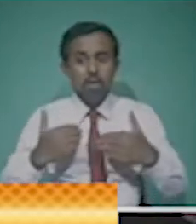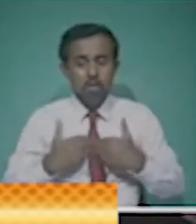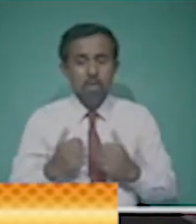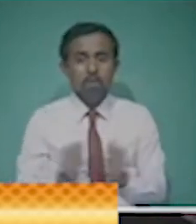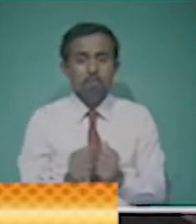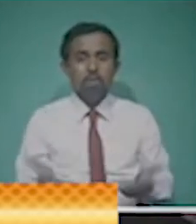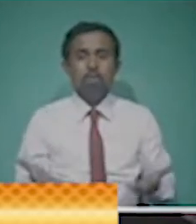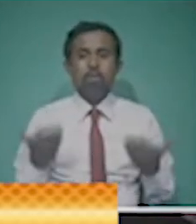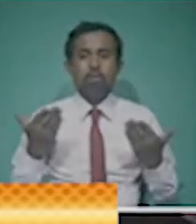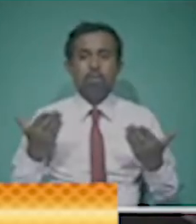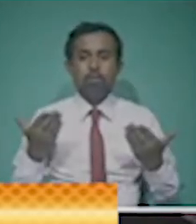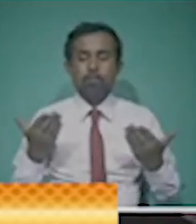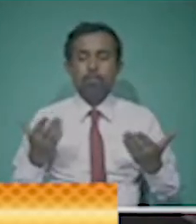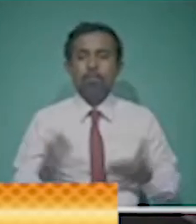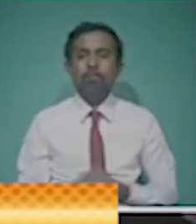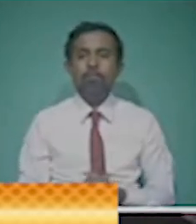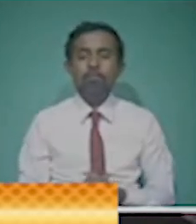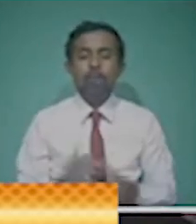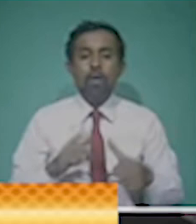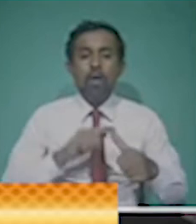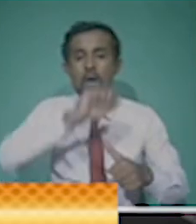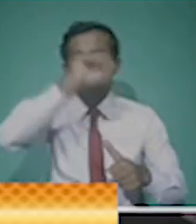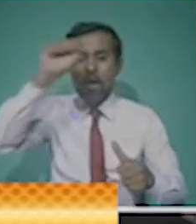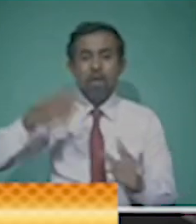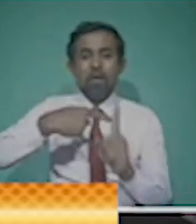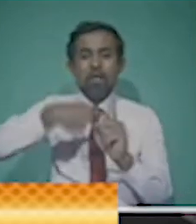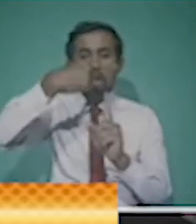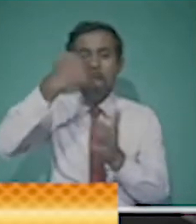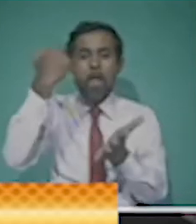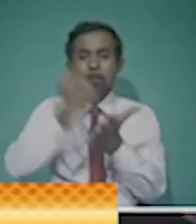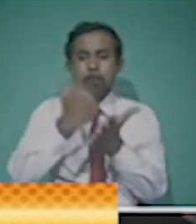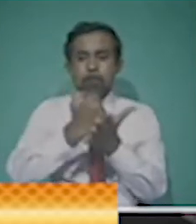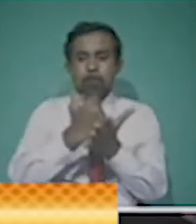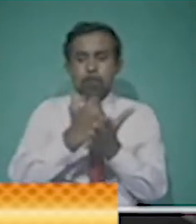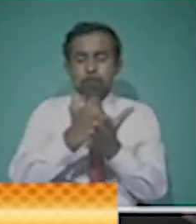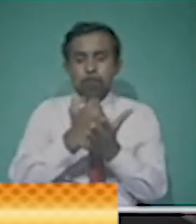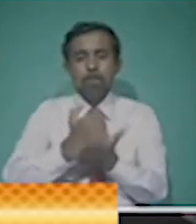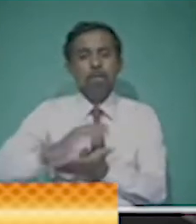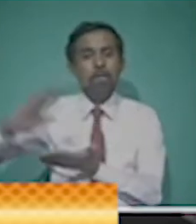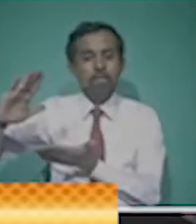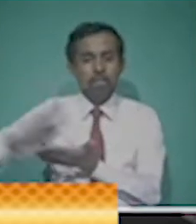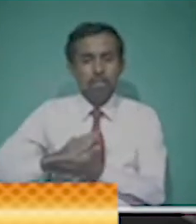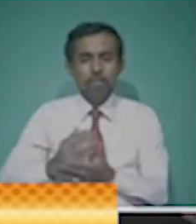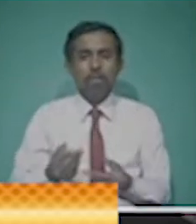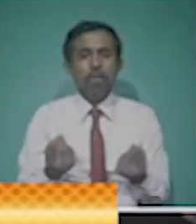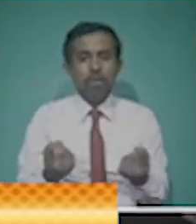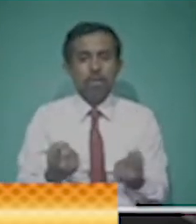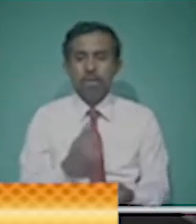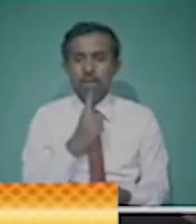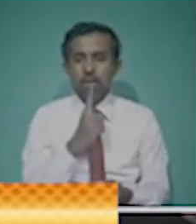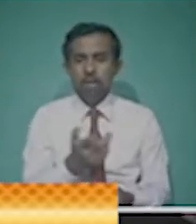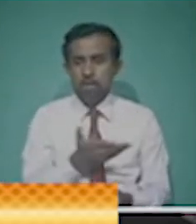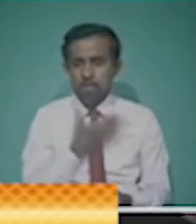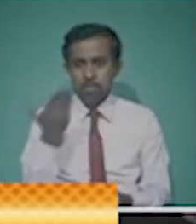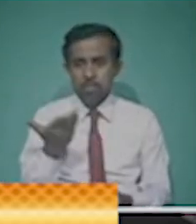பேங்க் வசதிகளை பெற்றுக்கொண்டு செய்வதற்கான நடவடிக்கை எடுக்க வேண்டும். இன்று அந்த பகுதியிலே போக்குவரத்து மிக மோசமாக